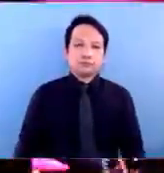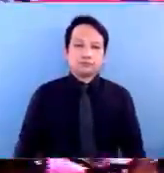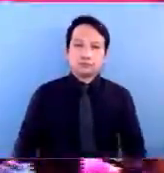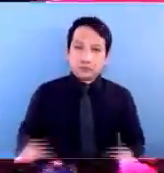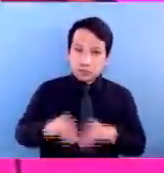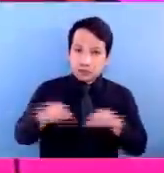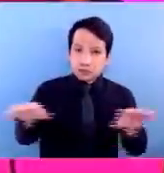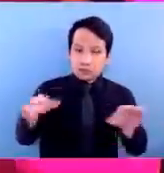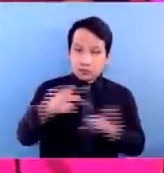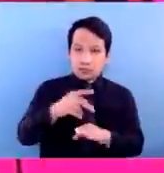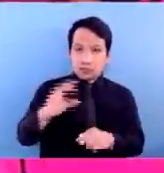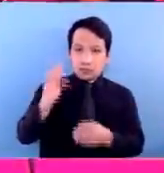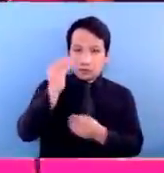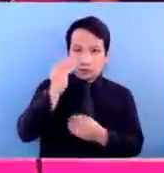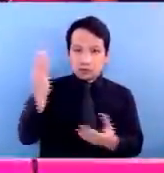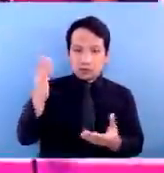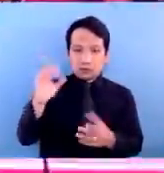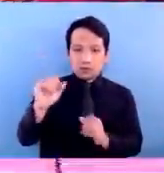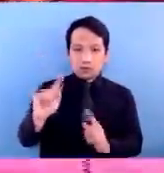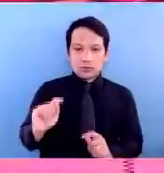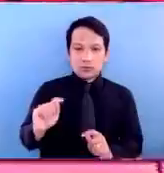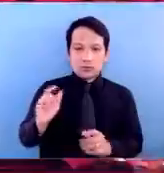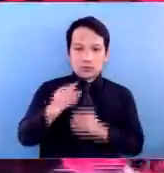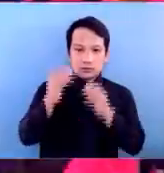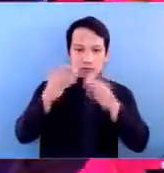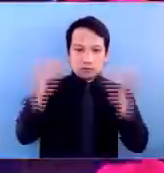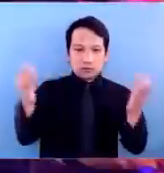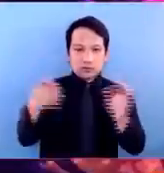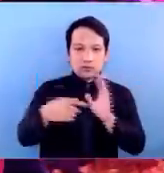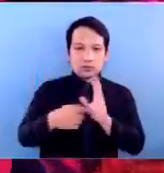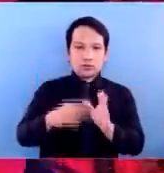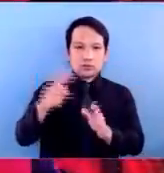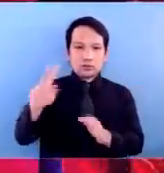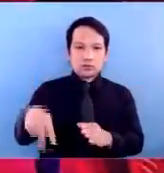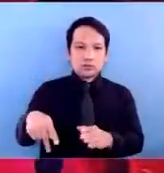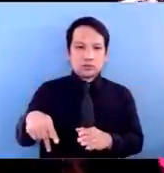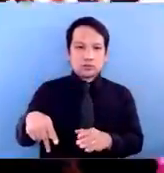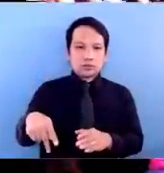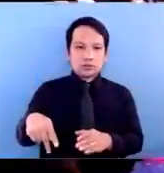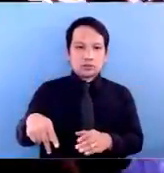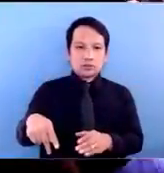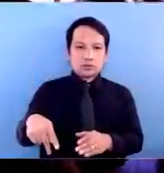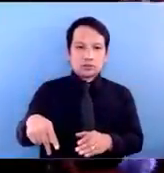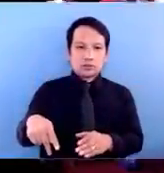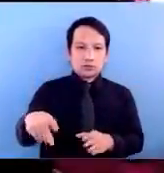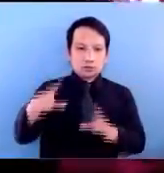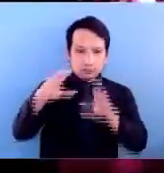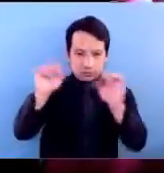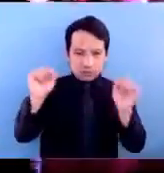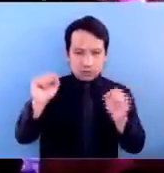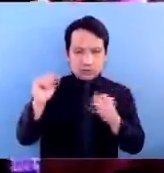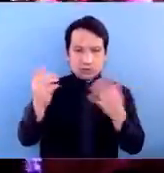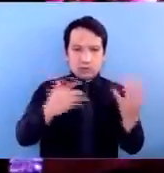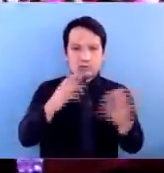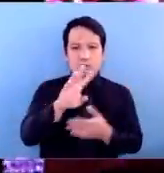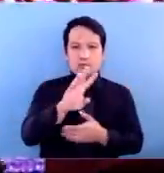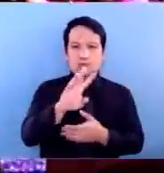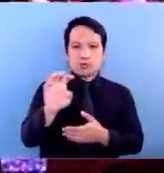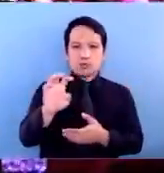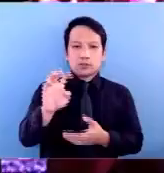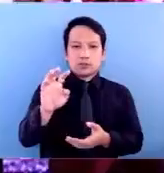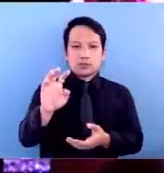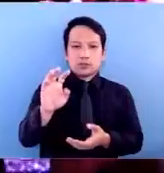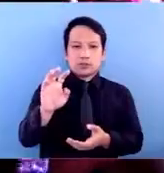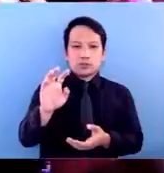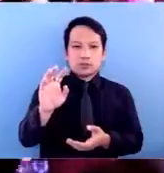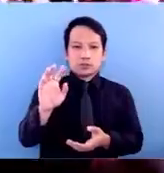nitong Sabado, nag-celebrate ng kanyang birthday si Vice President Lenny Robredo. Higit 4,000 mga taga-suporta ang dumalo.